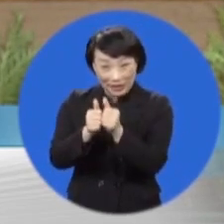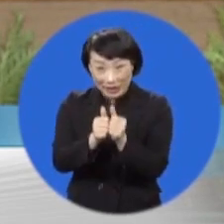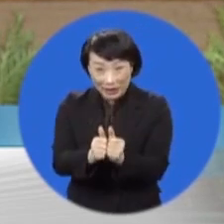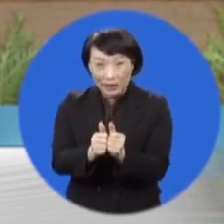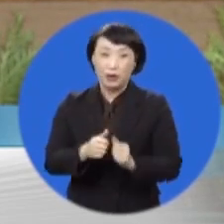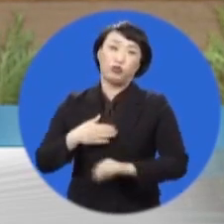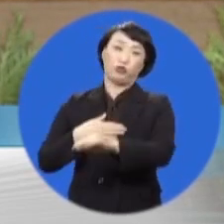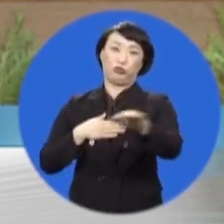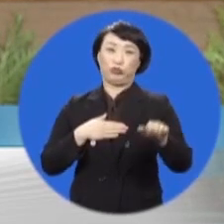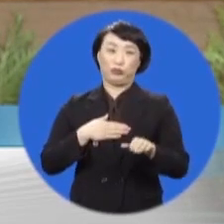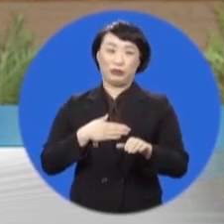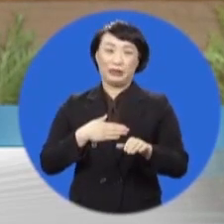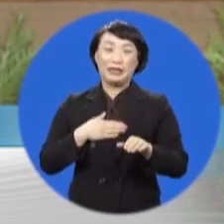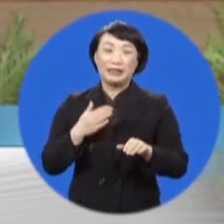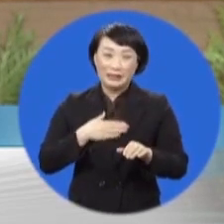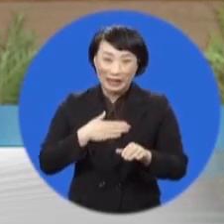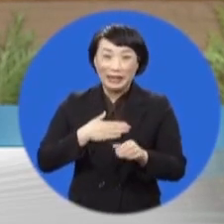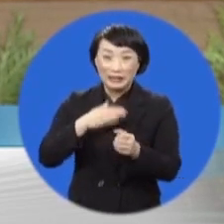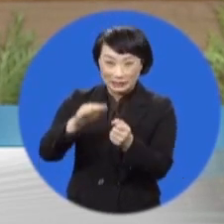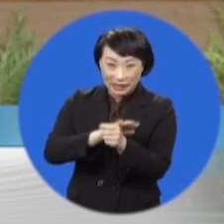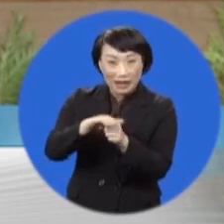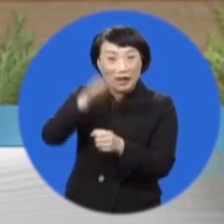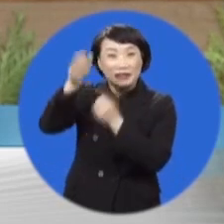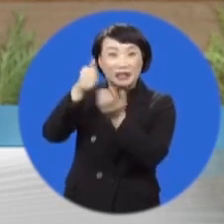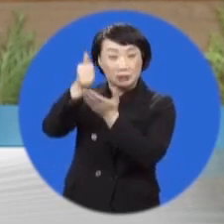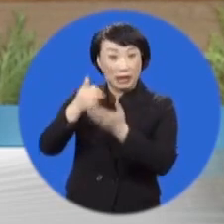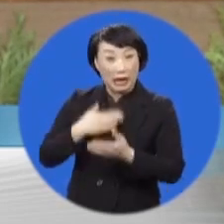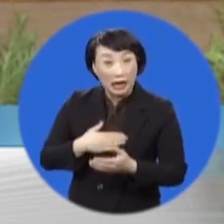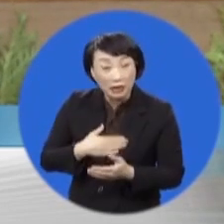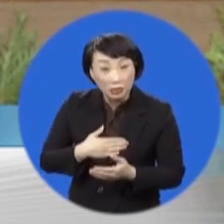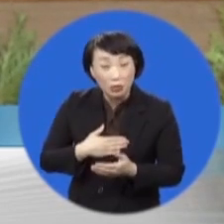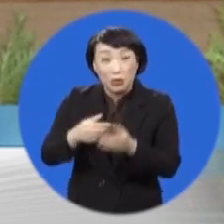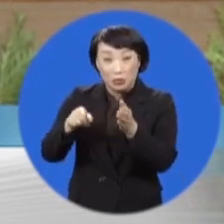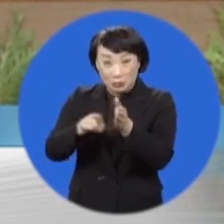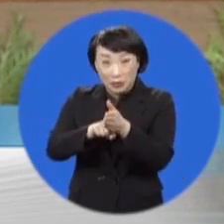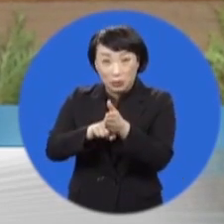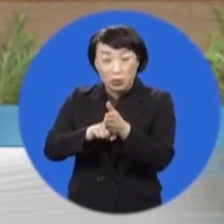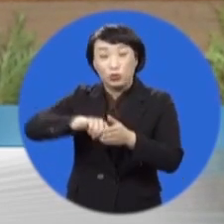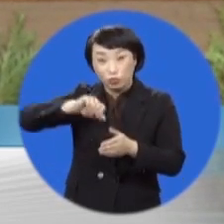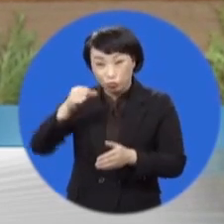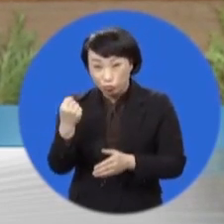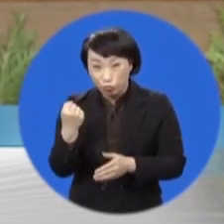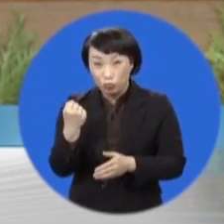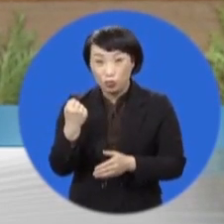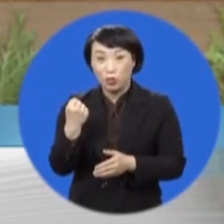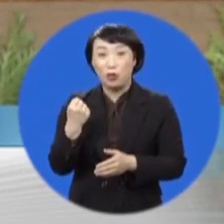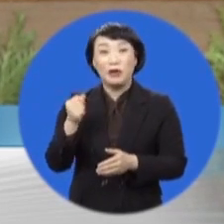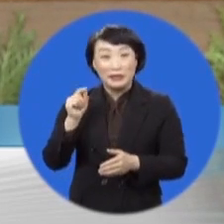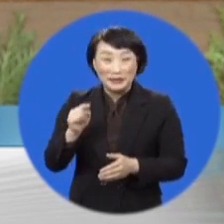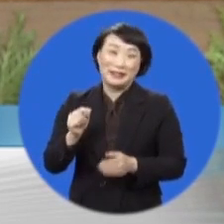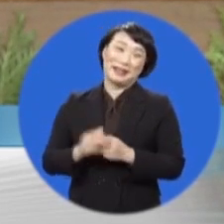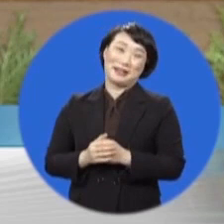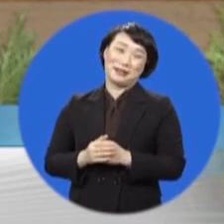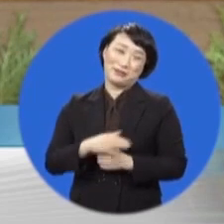아 우리는 우리를 사랑하시는 하나님을 알고 뭇 9 순종 하는 무엇이